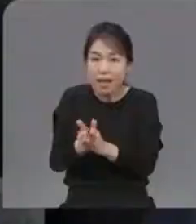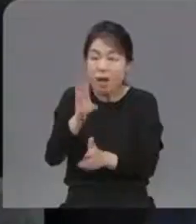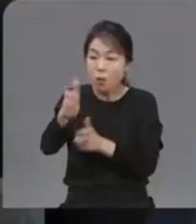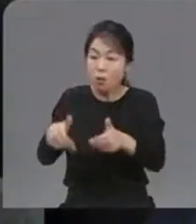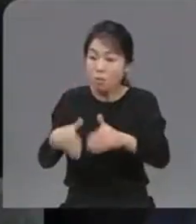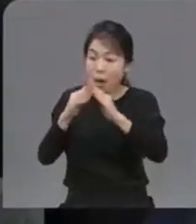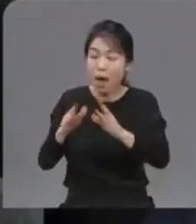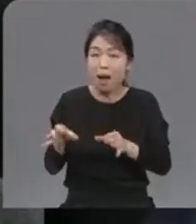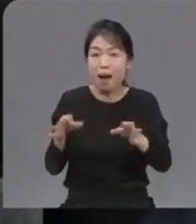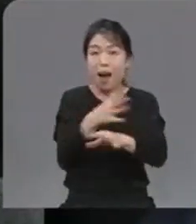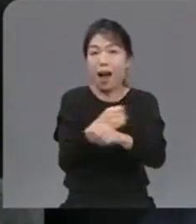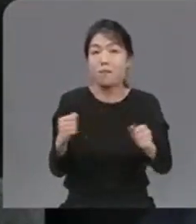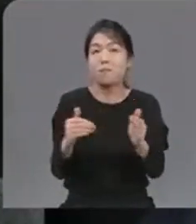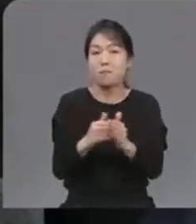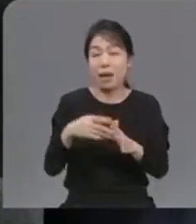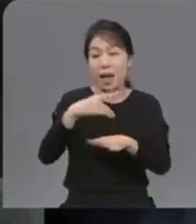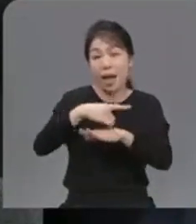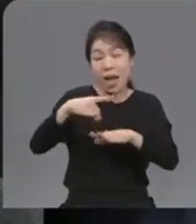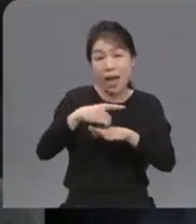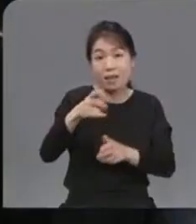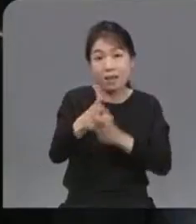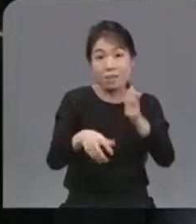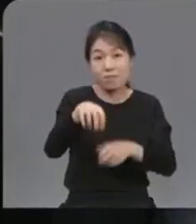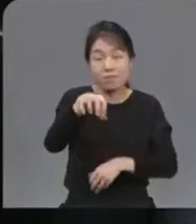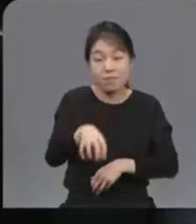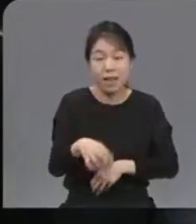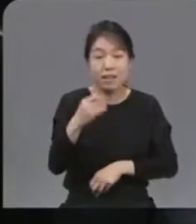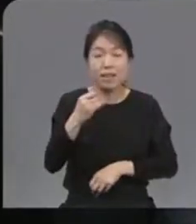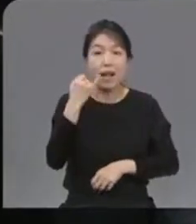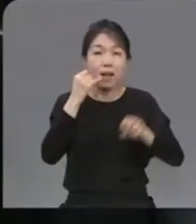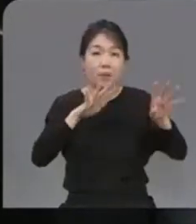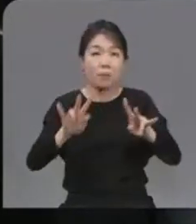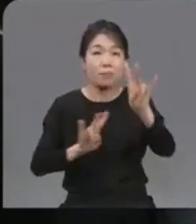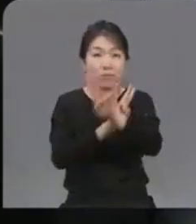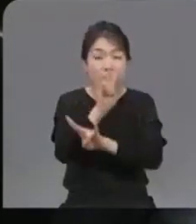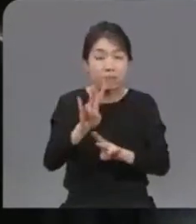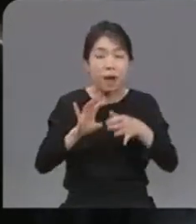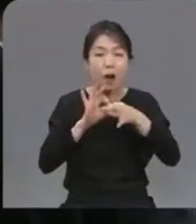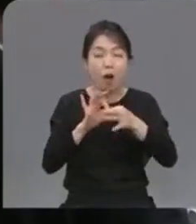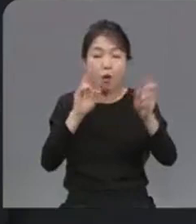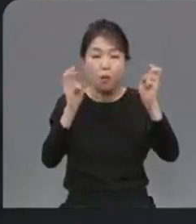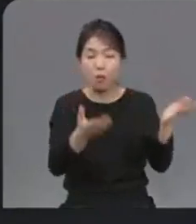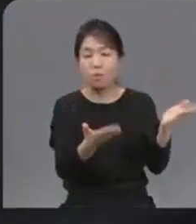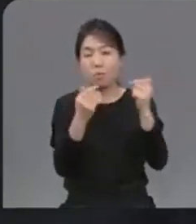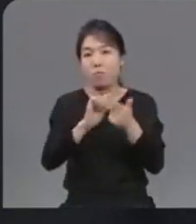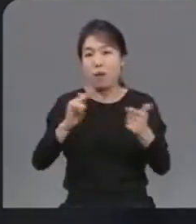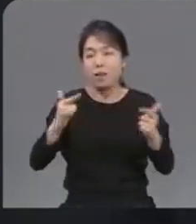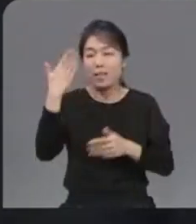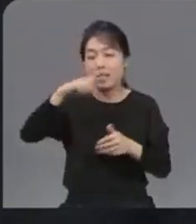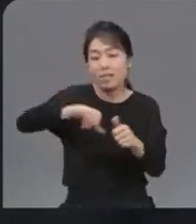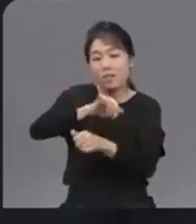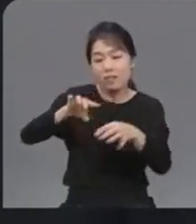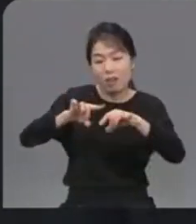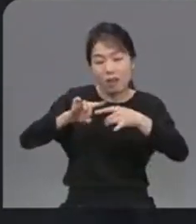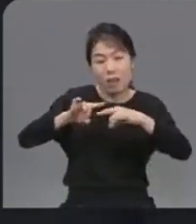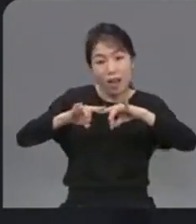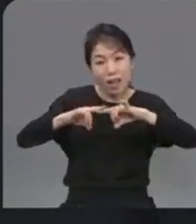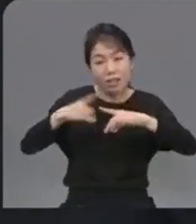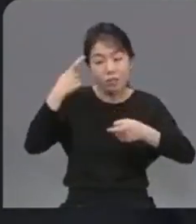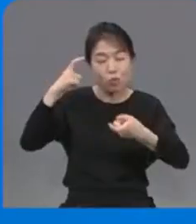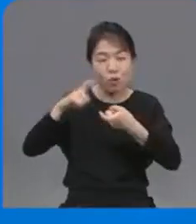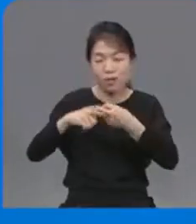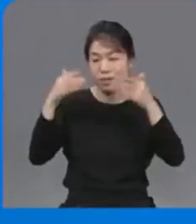맺었습니다. 또 해남 하원산단에 해상풍력 연간기업을 유치하기로 하는 등 재생에너지에 관심을 기울이고